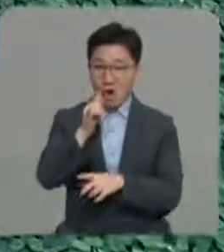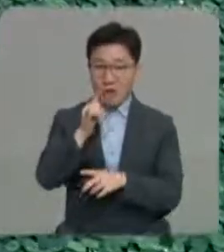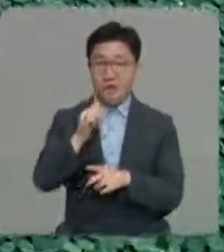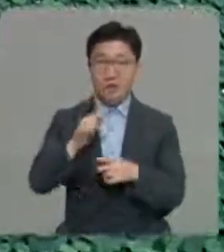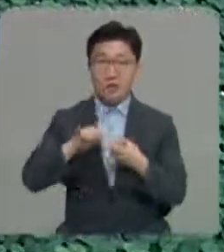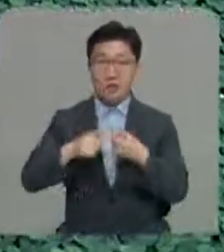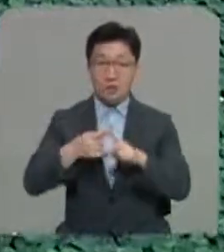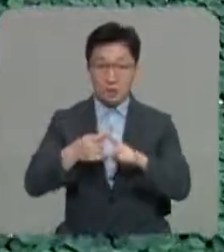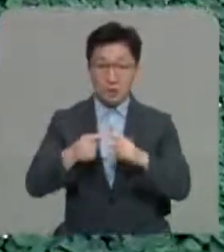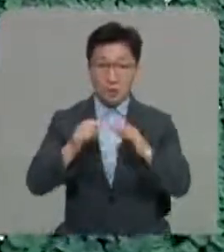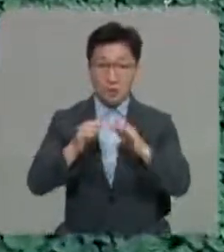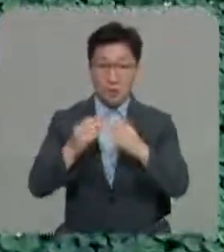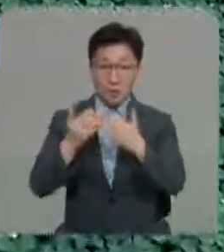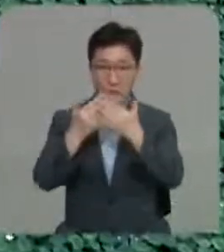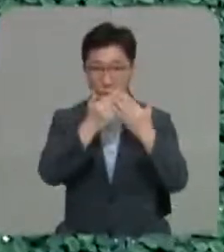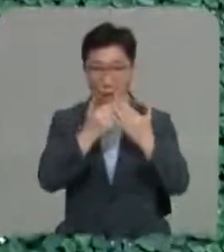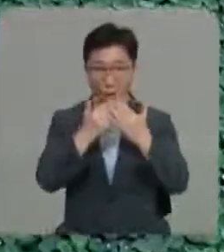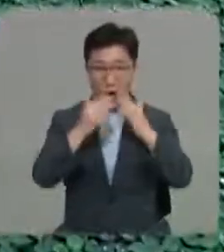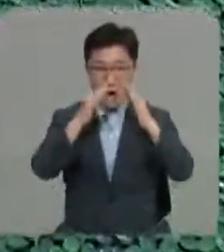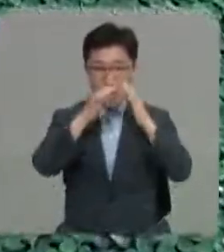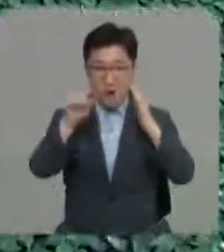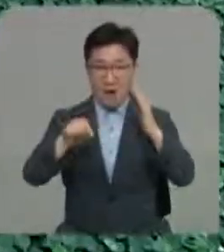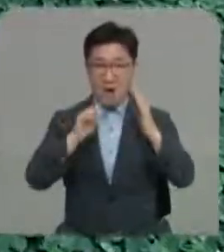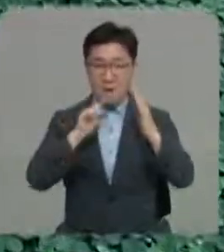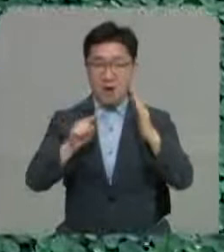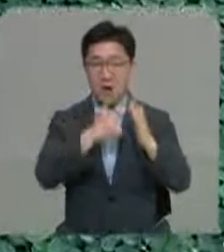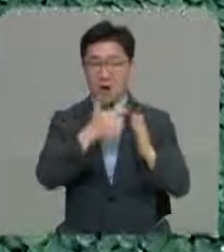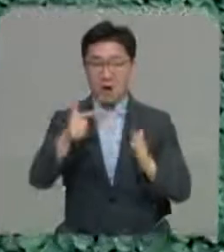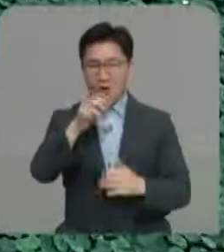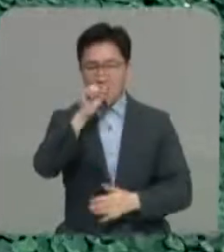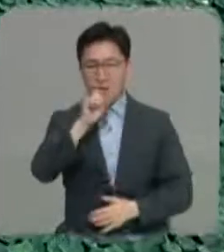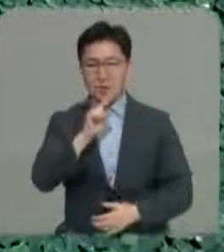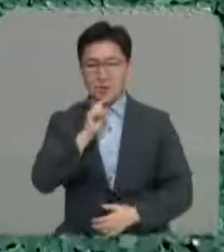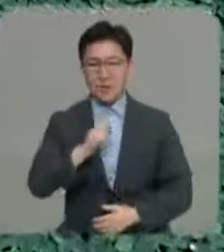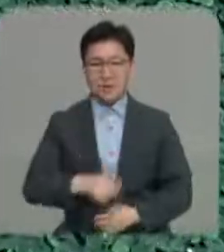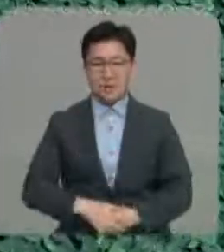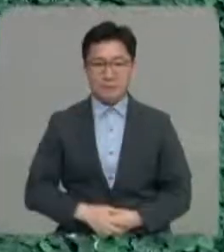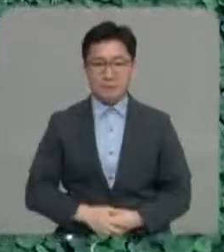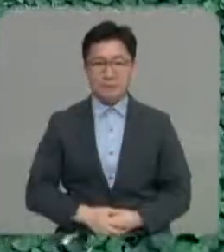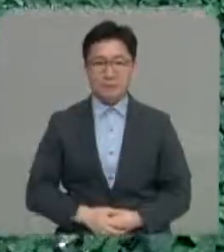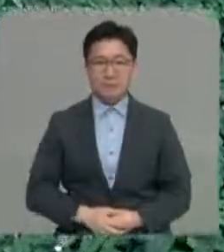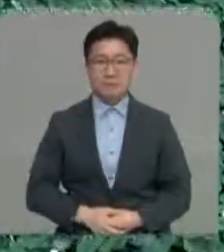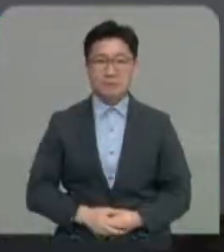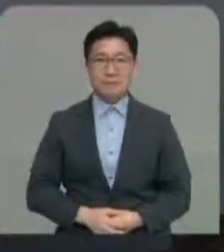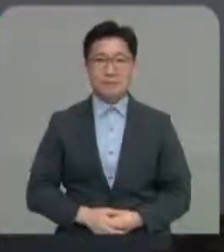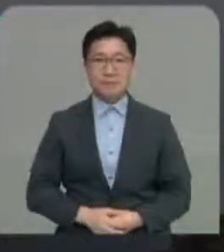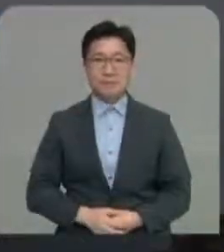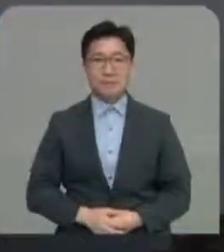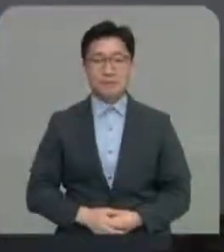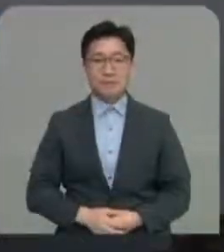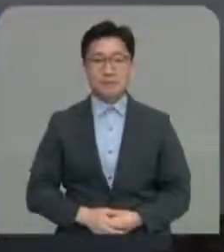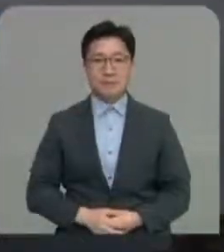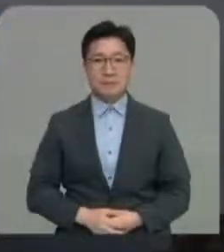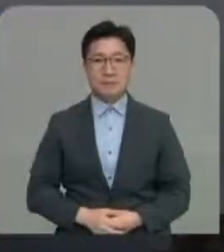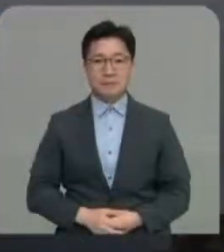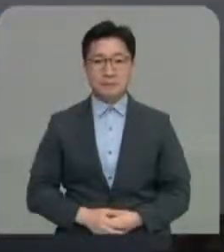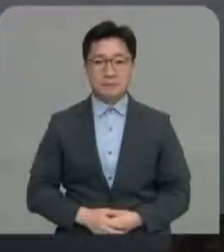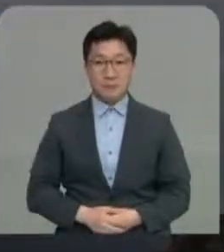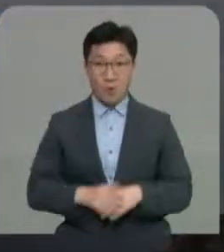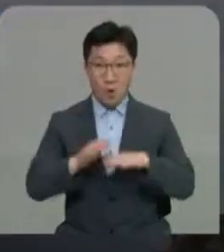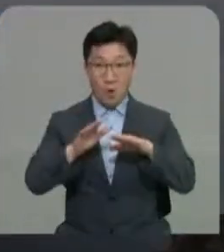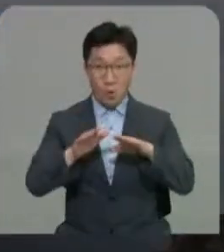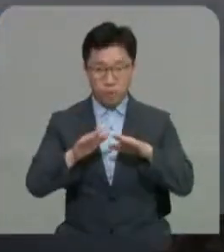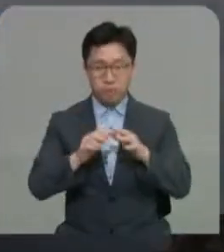어 도서관에서 어울리는 2빠 시 너무 너무 너무 좋은거 같아요 주말인